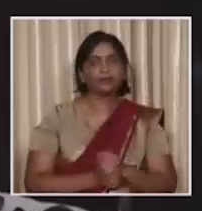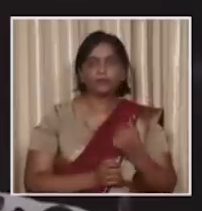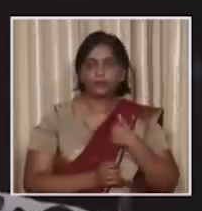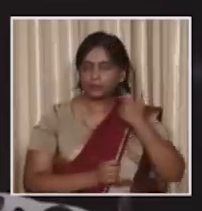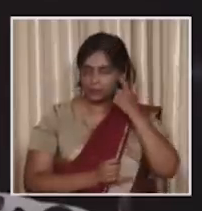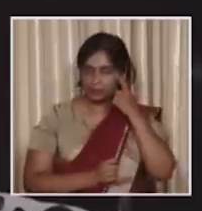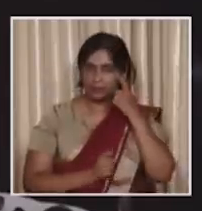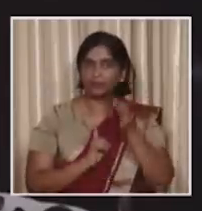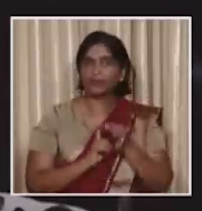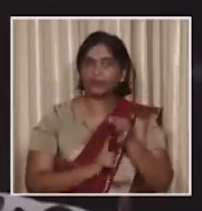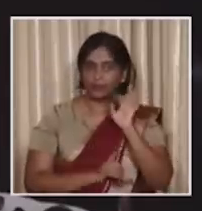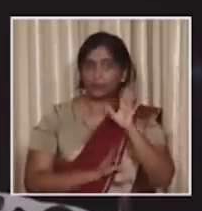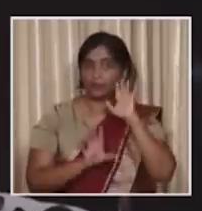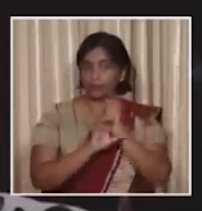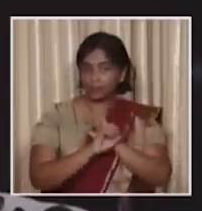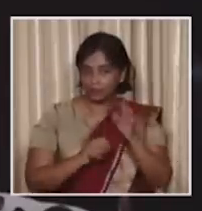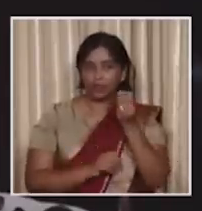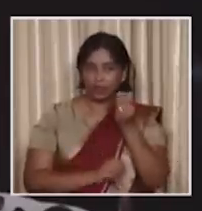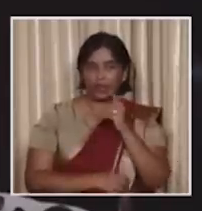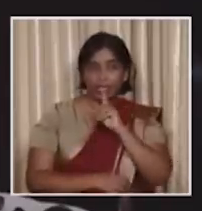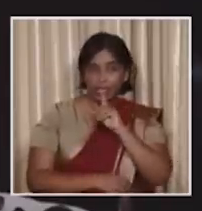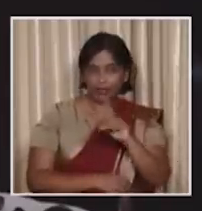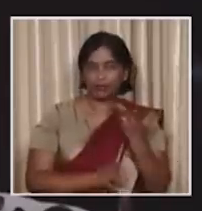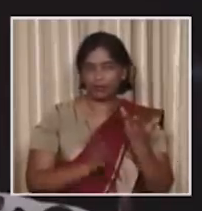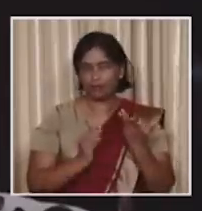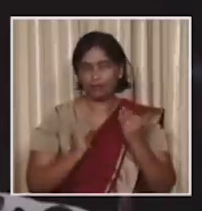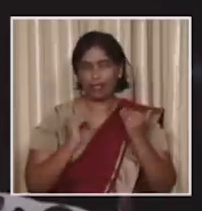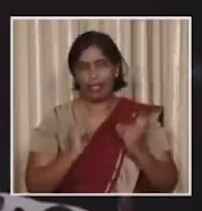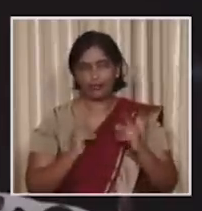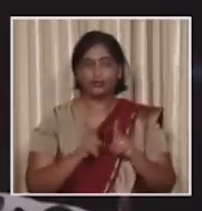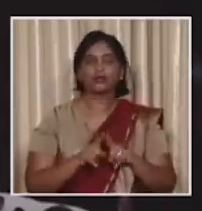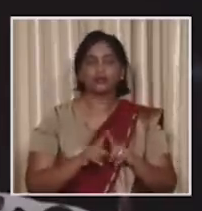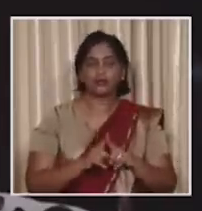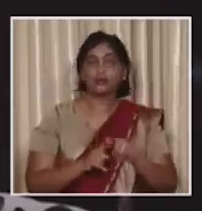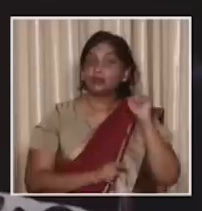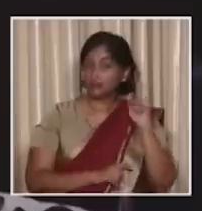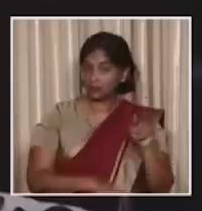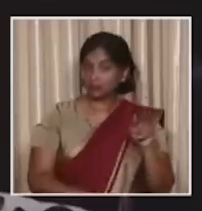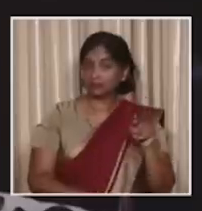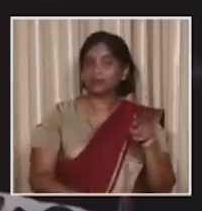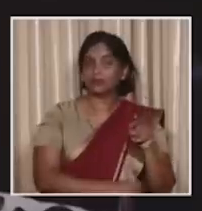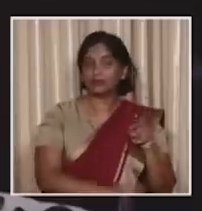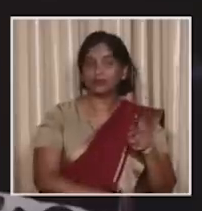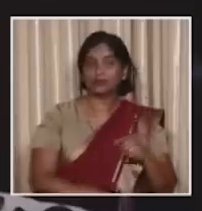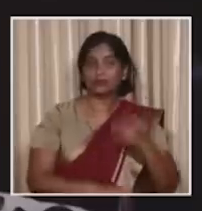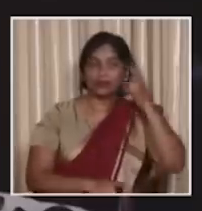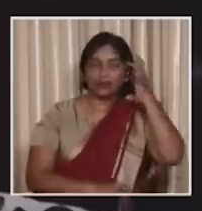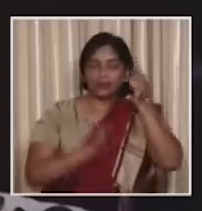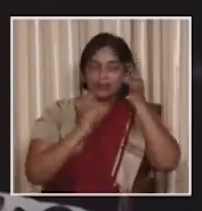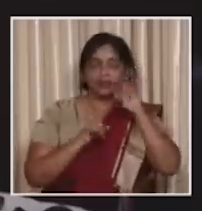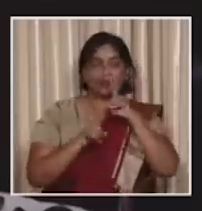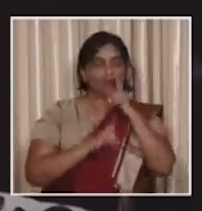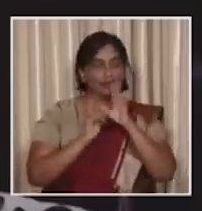මමිතන්නේ ජනාධිපතිතුමා ප්‍රකාශ කරනත් යමක් කිව්වේ නැත්නම් නිකන් අඩුවක් තියෙයි. එතුමා මනෝරාජික අදහසක්